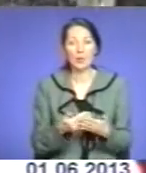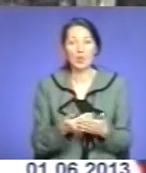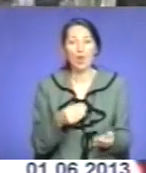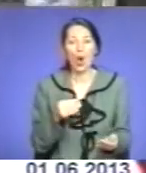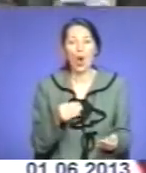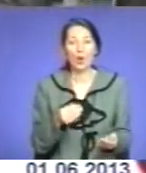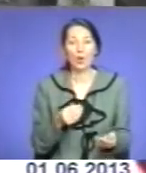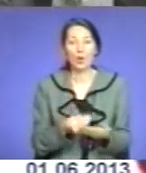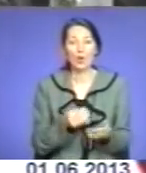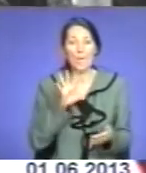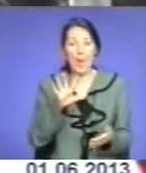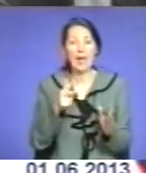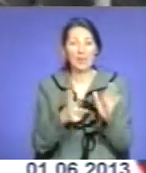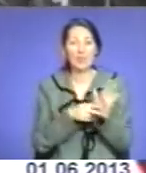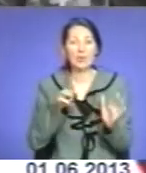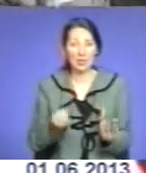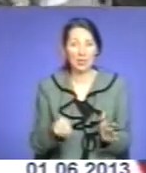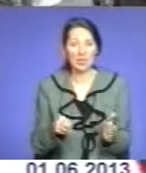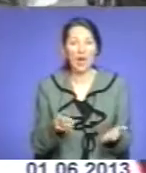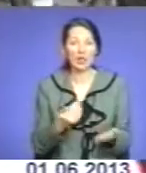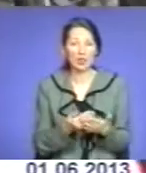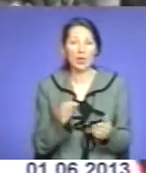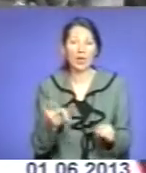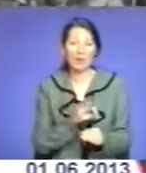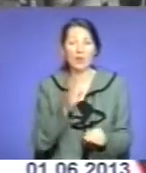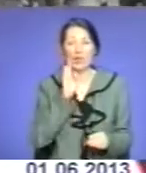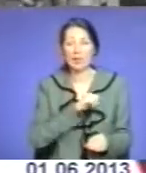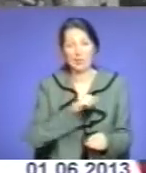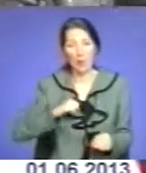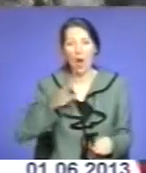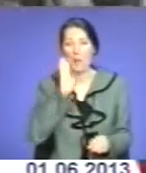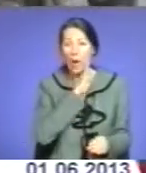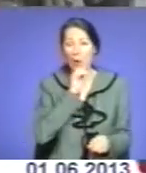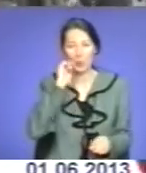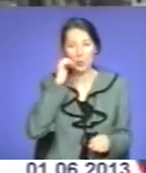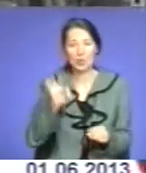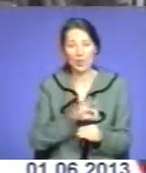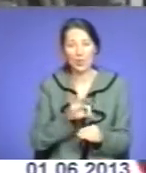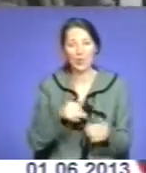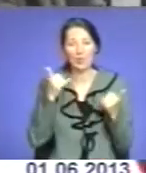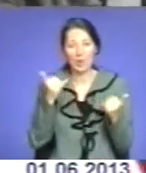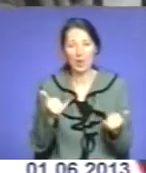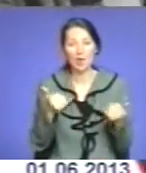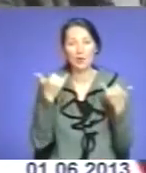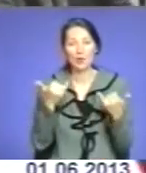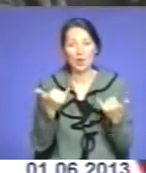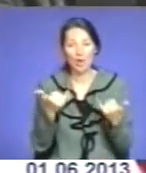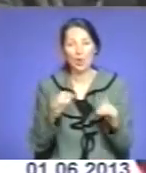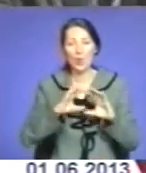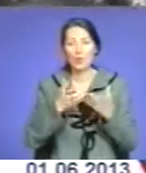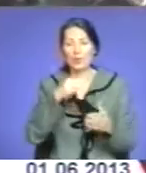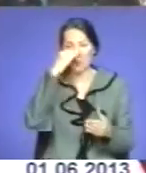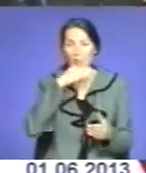5-8 тисяч. А якщо вишивати самому, або мама, або бабуся вишиє? Ну, зараз в сучасному світі батьки дуже